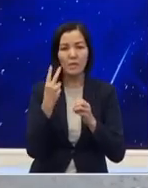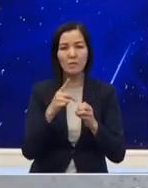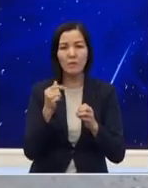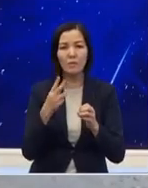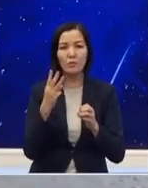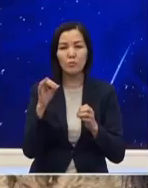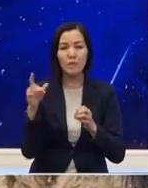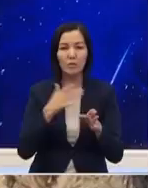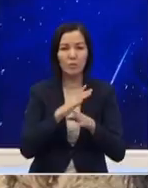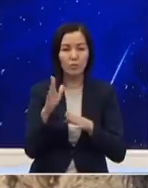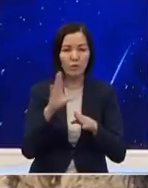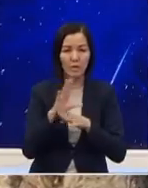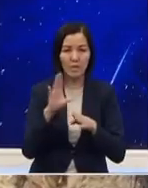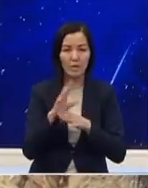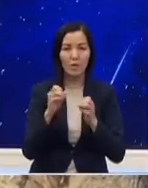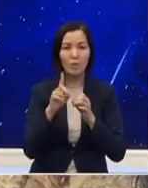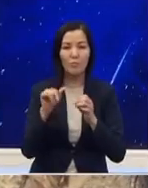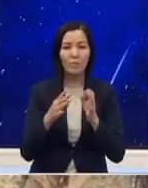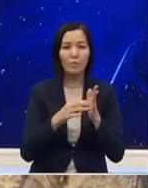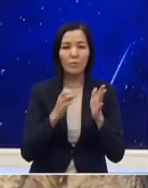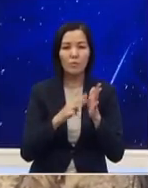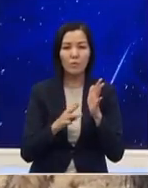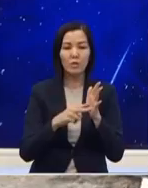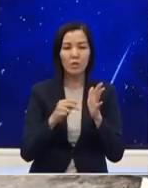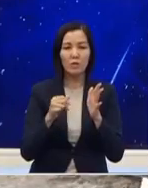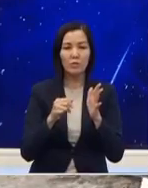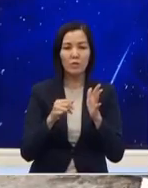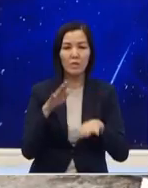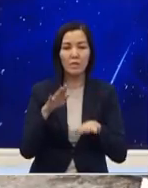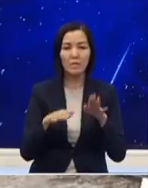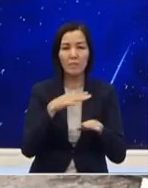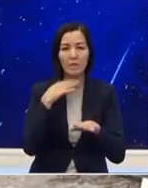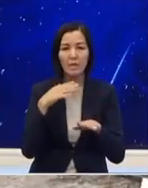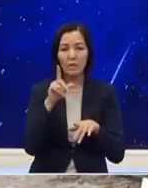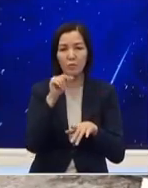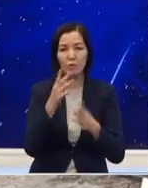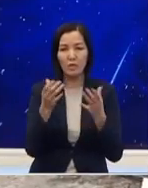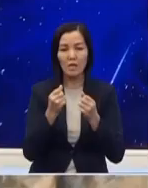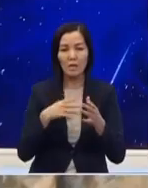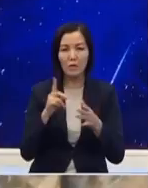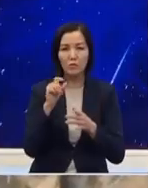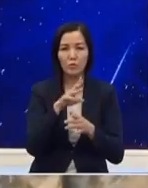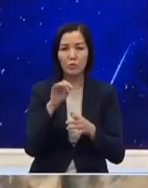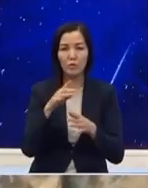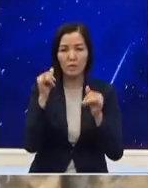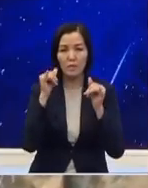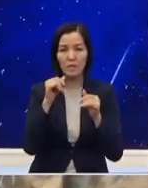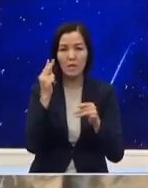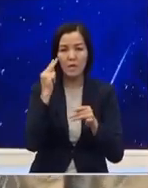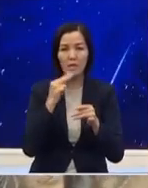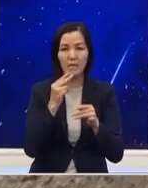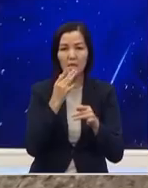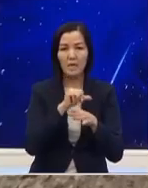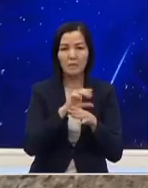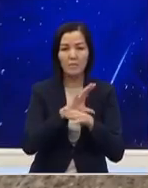миллиард теңгенің өнімі өндіріліпті. 11997 тонна тірі салмақта мал мен құс еті алынған. 100 тонна сиыр еті Қытайға